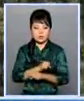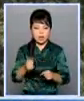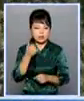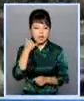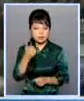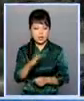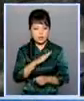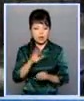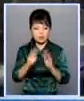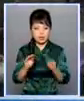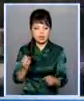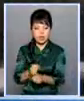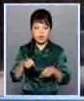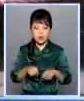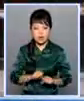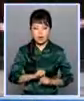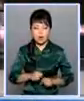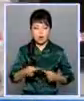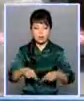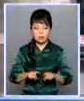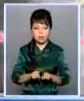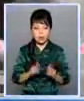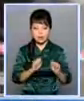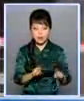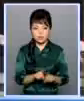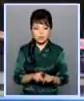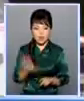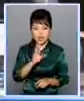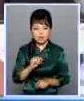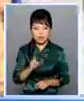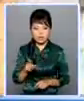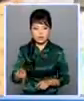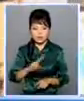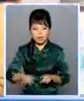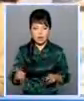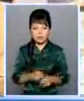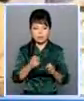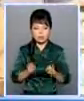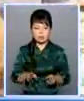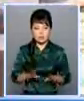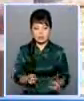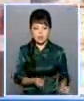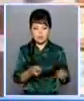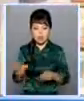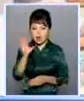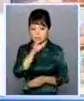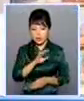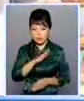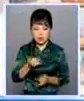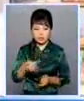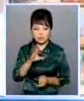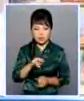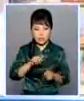қоңырау шалыпты. Құқық қорғау органдары сауда үйіндегі адамдардың барлығын қауіпсіз жерге шығарып үлгерді. Енді ол жерде